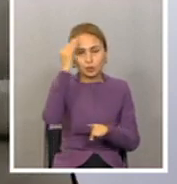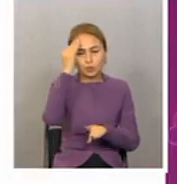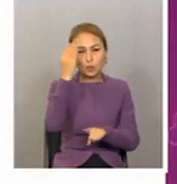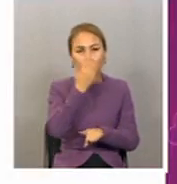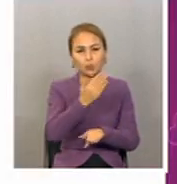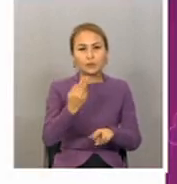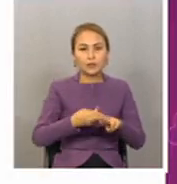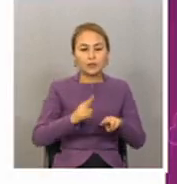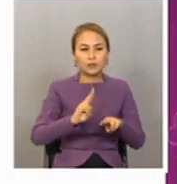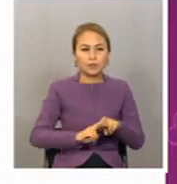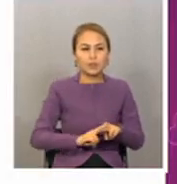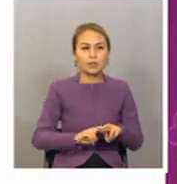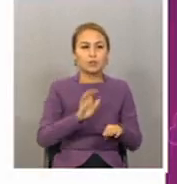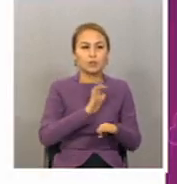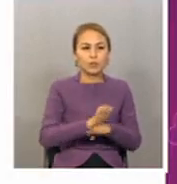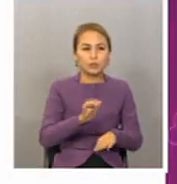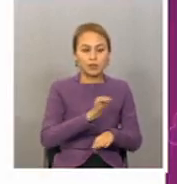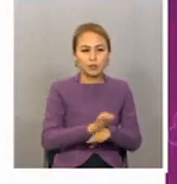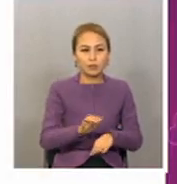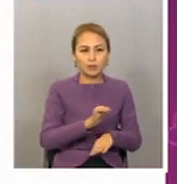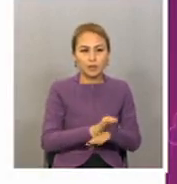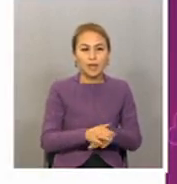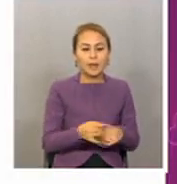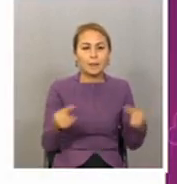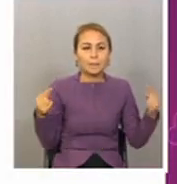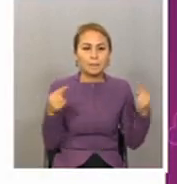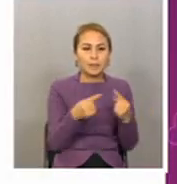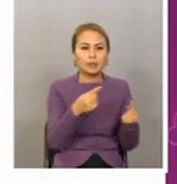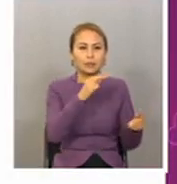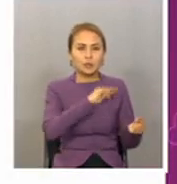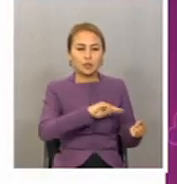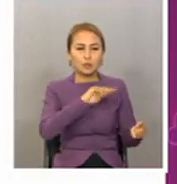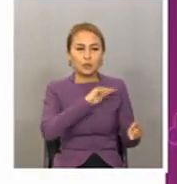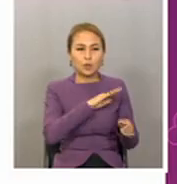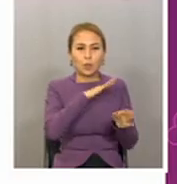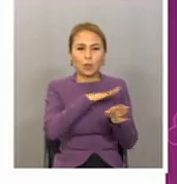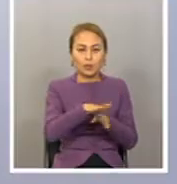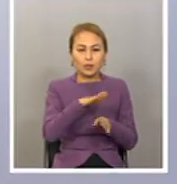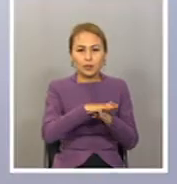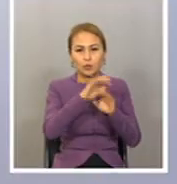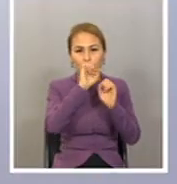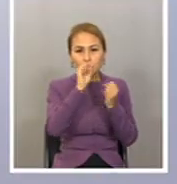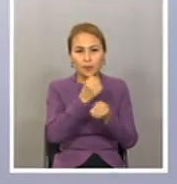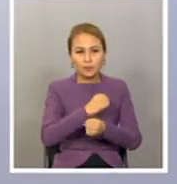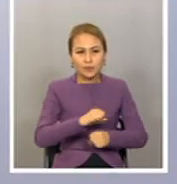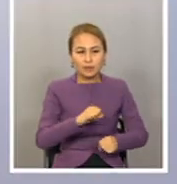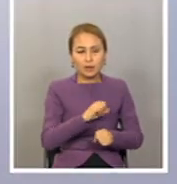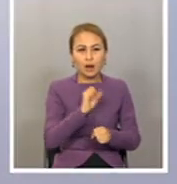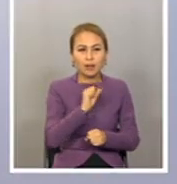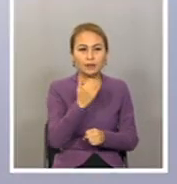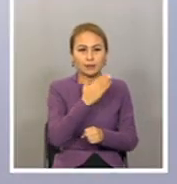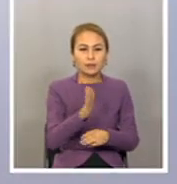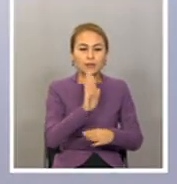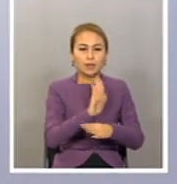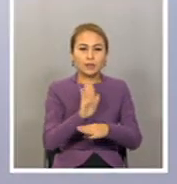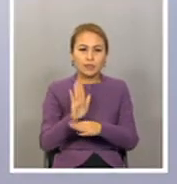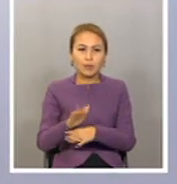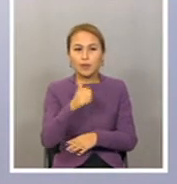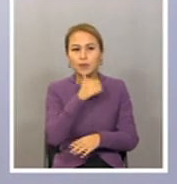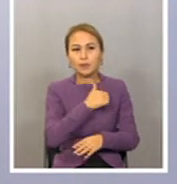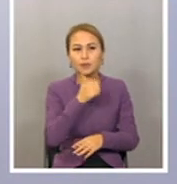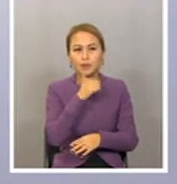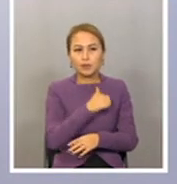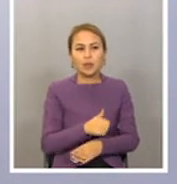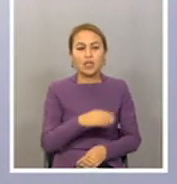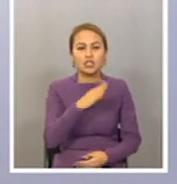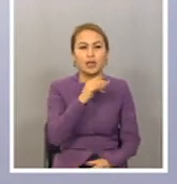дегеніміз өнімділік белгілі бір жұмысты орындау жылдамдығы. Ал енді тапсырмаға көшейік.